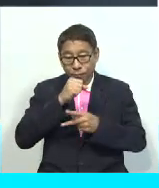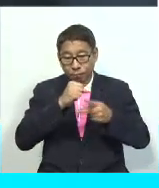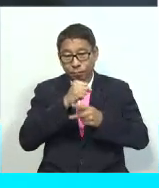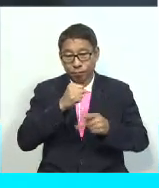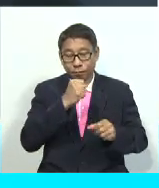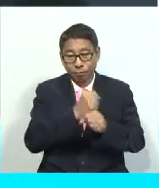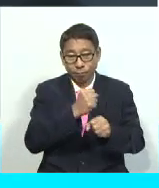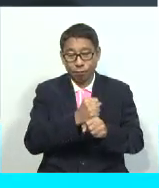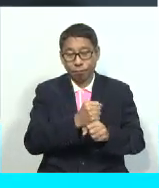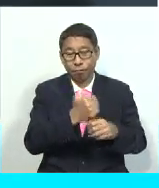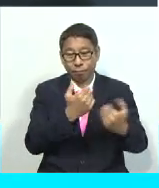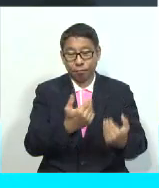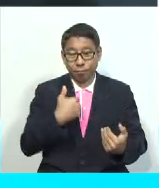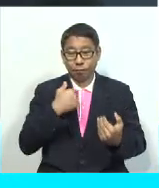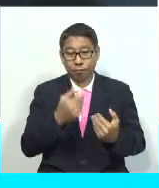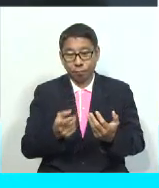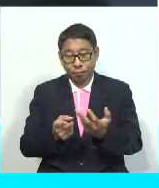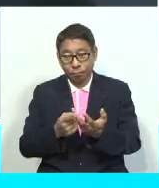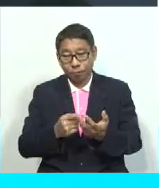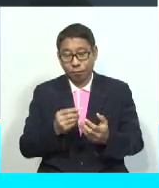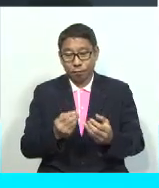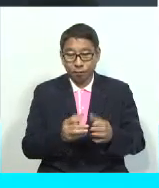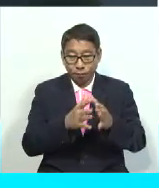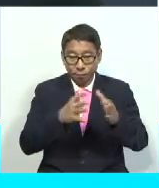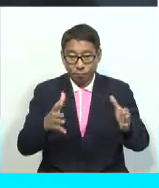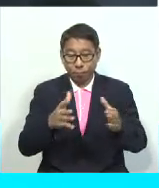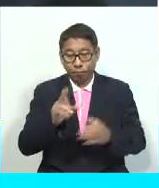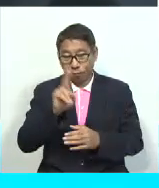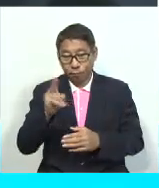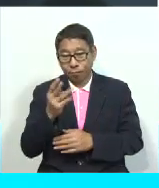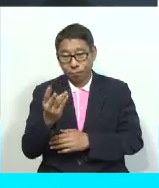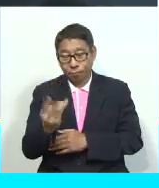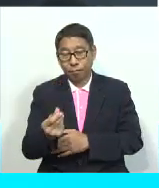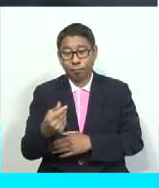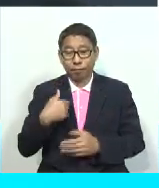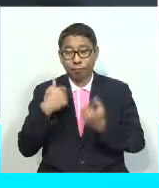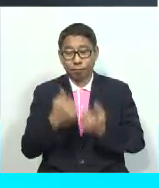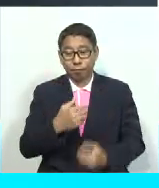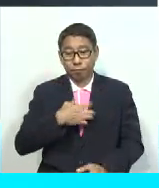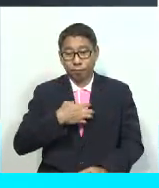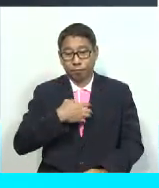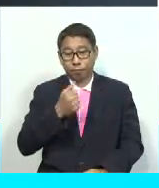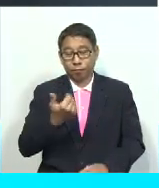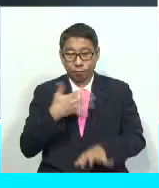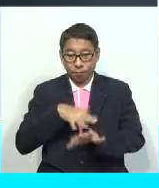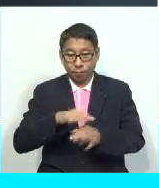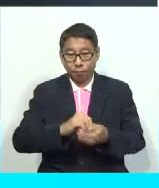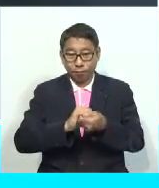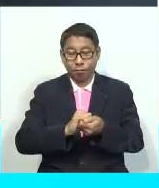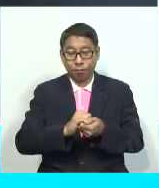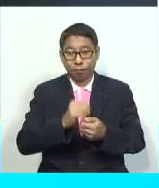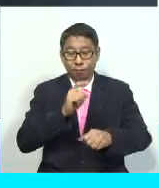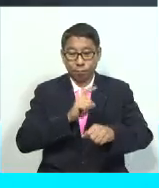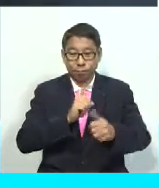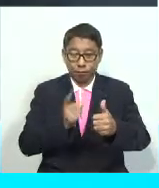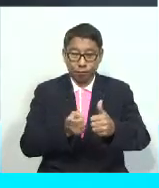ตนั้นเนี่ยจะมีจำนวนสักกี่ต้นและเอาไปใช้สักกี่ส่วนเพื่อให้เกิดความต้องการสอดคล้องกันในช่วงในระยะ